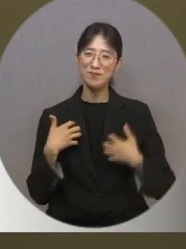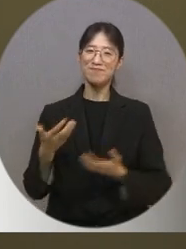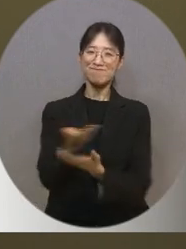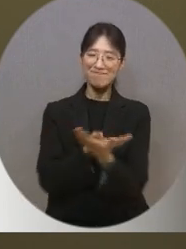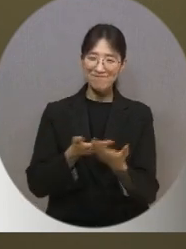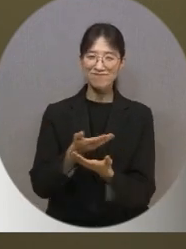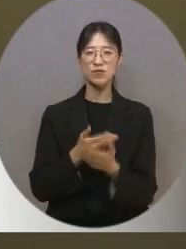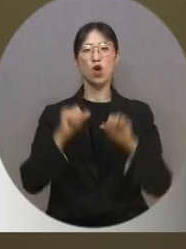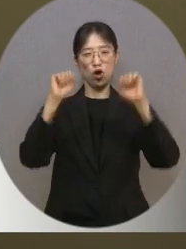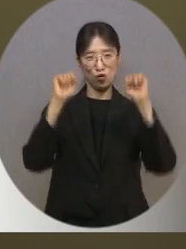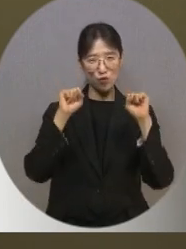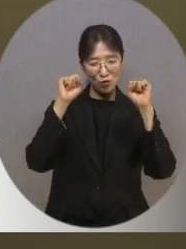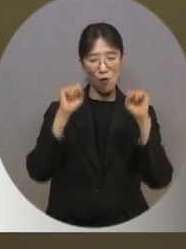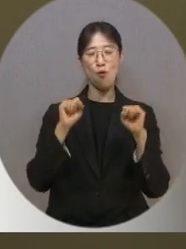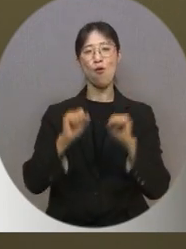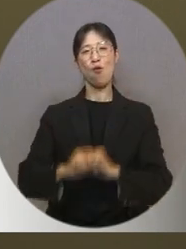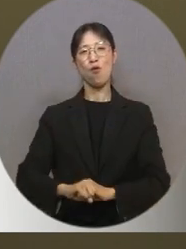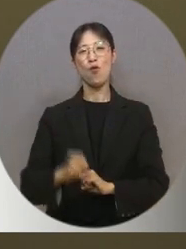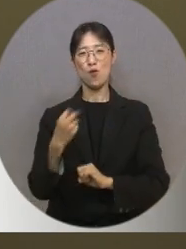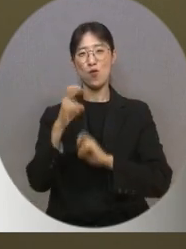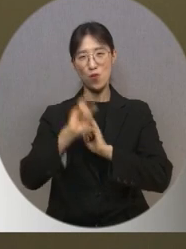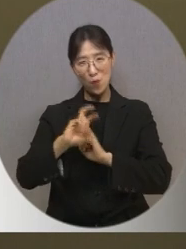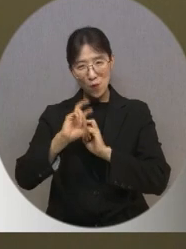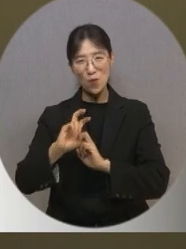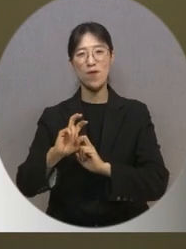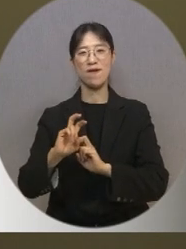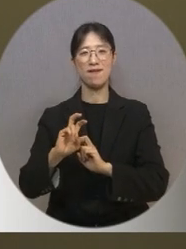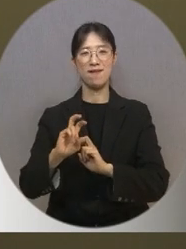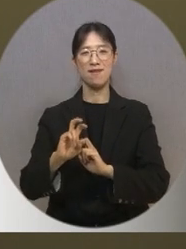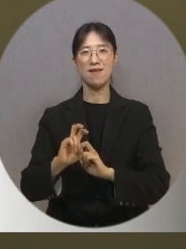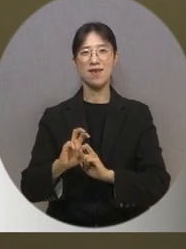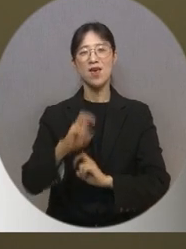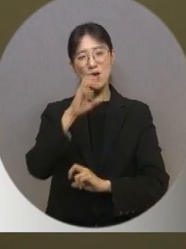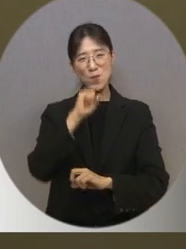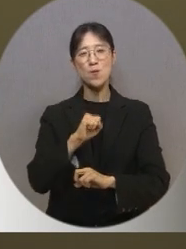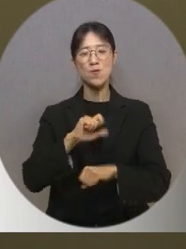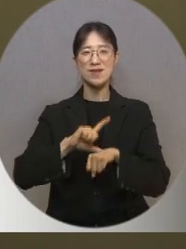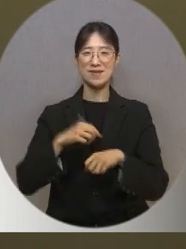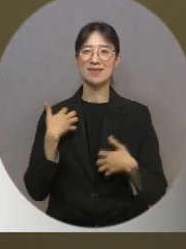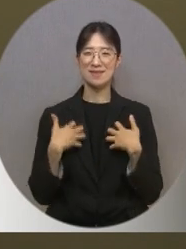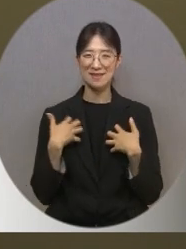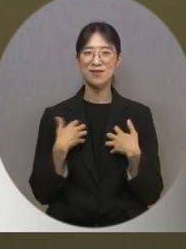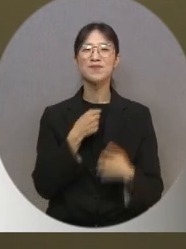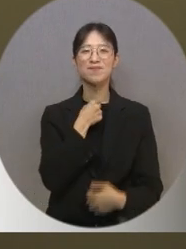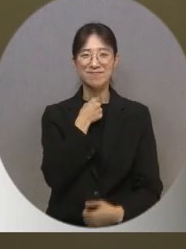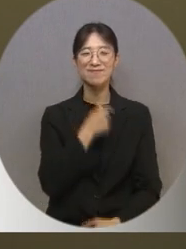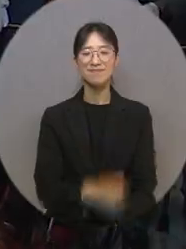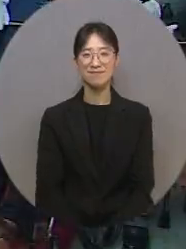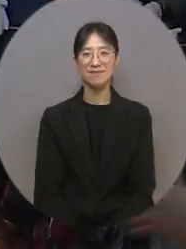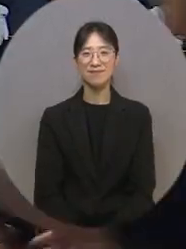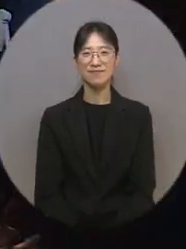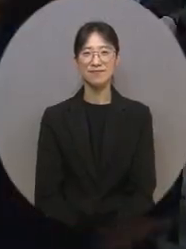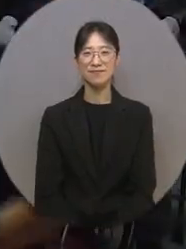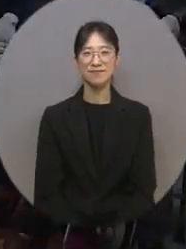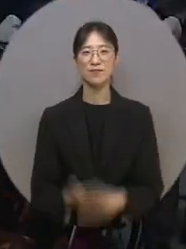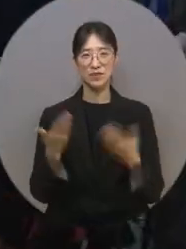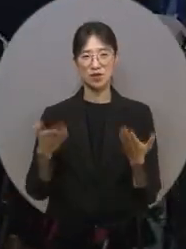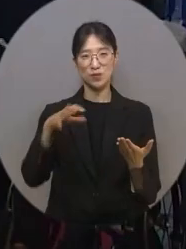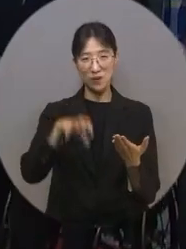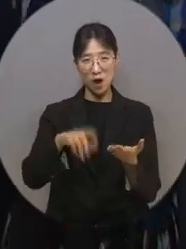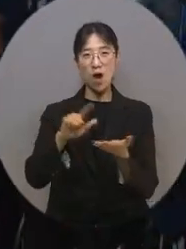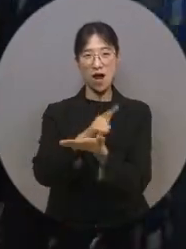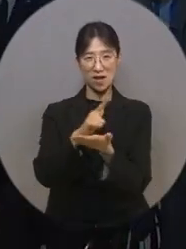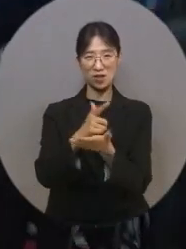즐기시고 또 운동도 하시고 또 노래도 하시고 이런 좋은 시간을 보냈으면 좋겠다 이렇게 생각하고 있습니다. 쉼터는